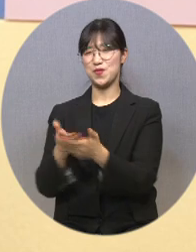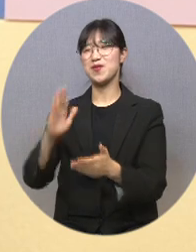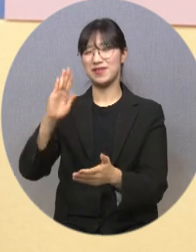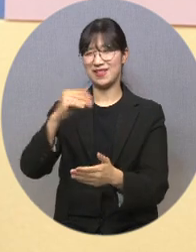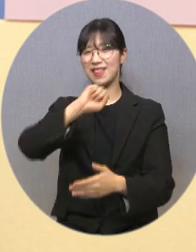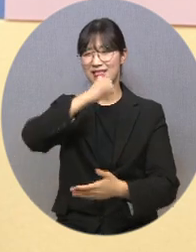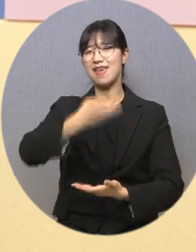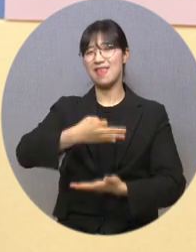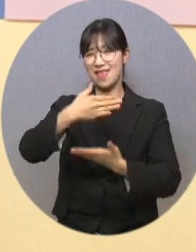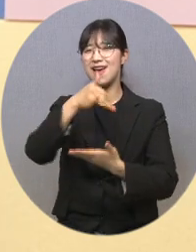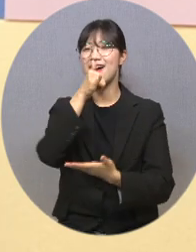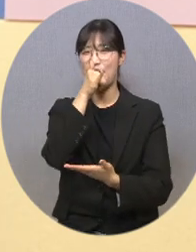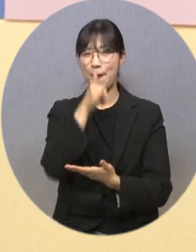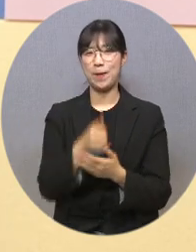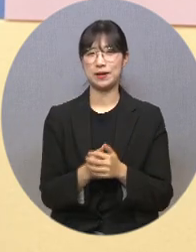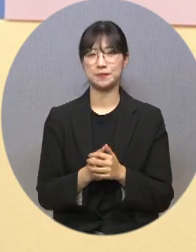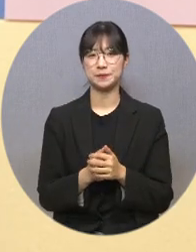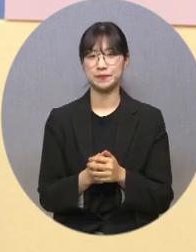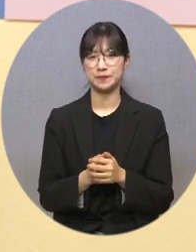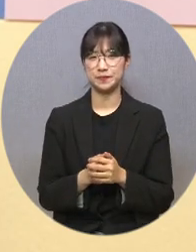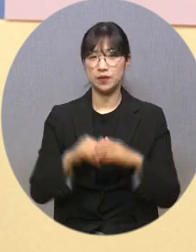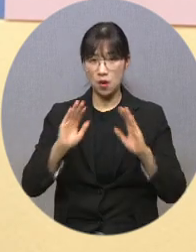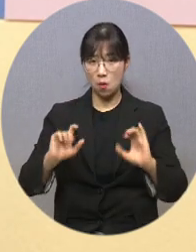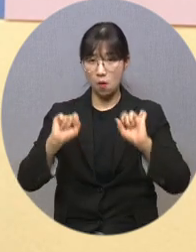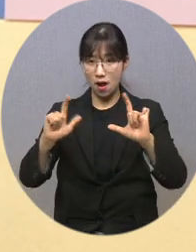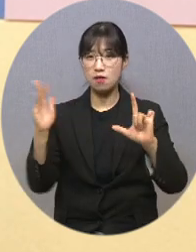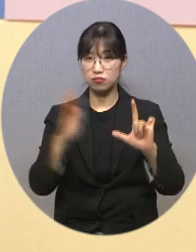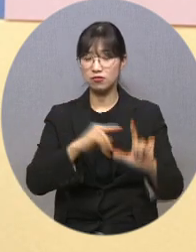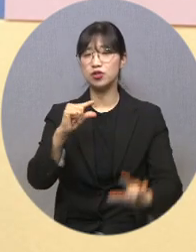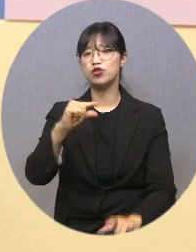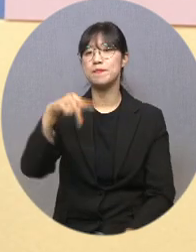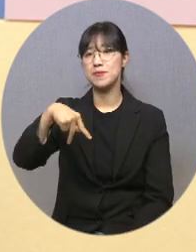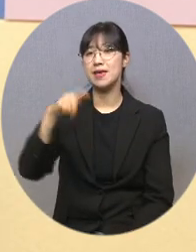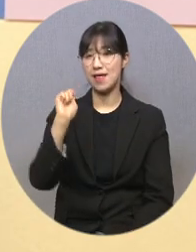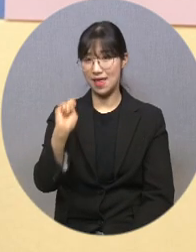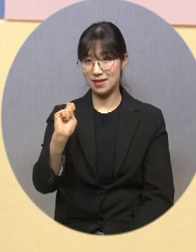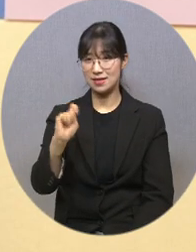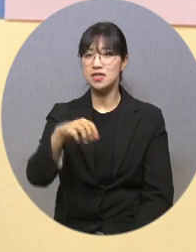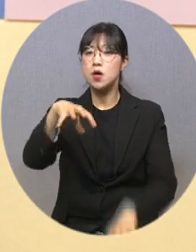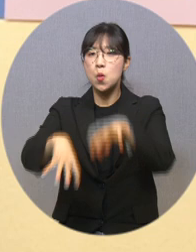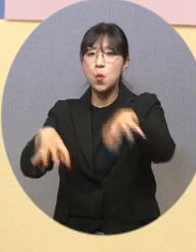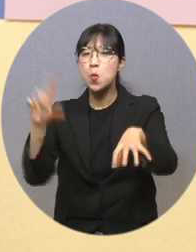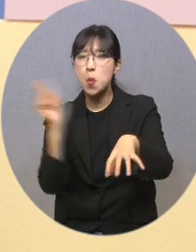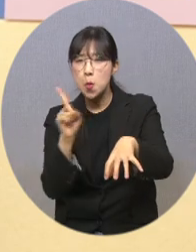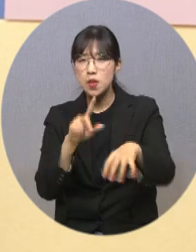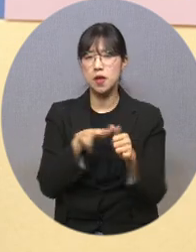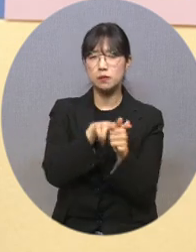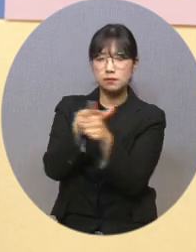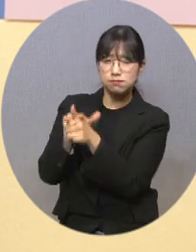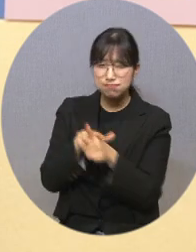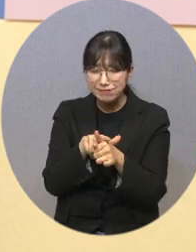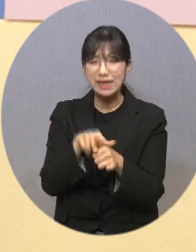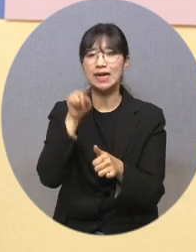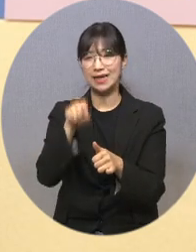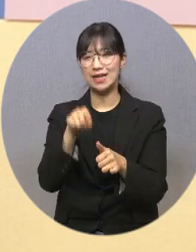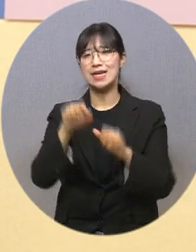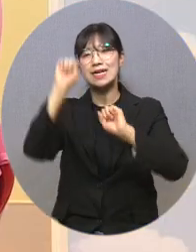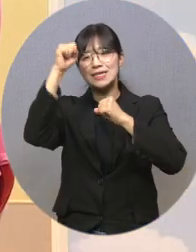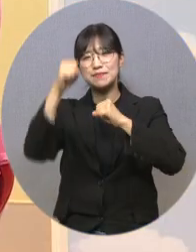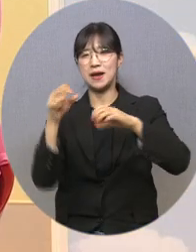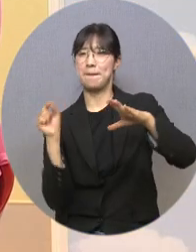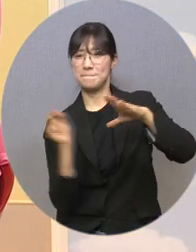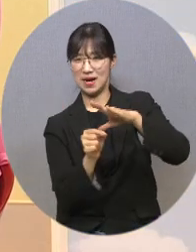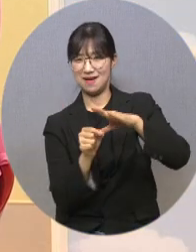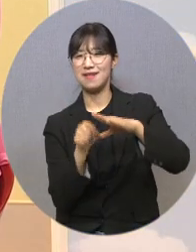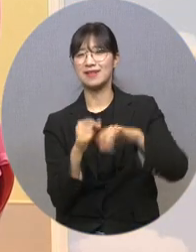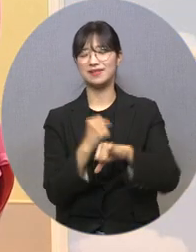달아가지고 올해부터 이 GPS 위치 추적기를 이제 신발 깔창에 달아가지고 다 보급을 하기로 그렇게 했습니다.